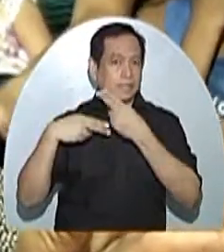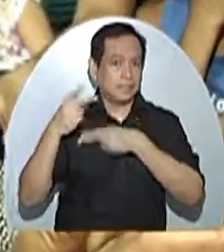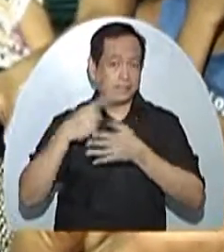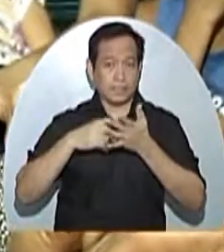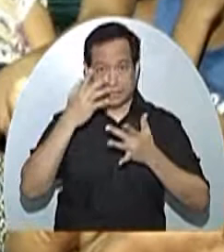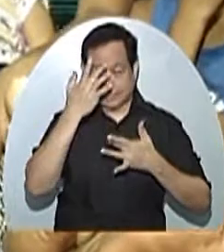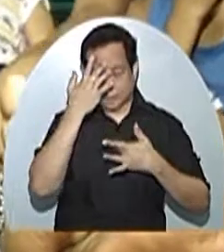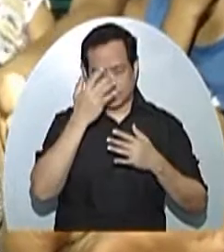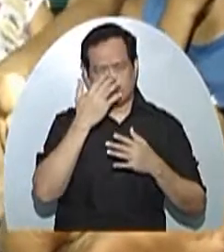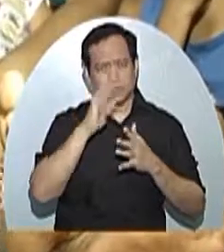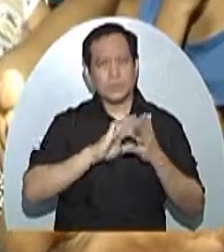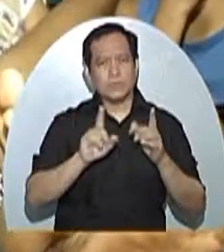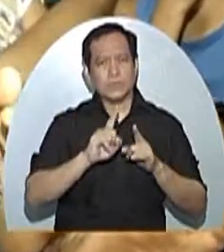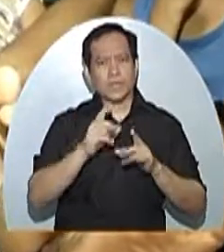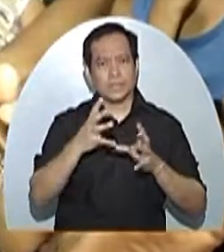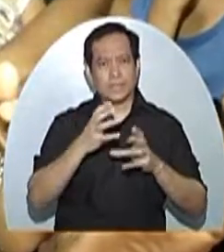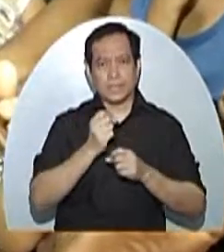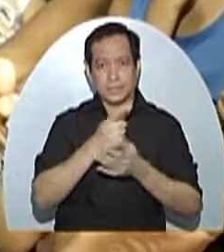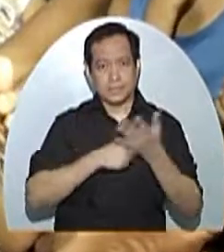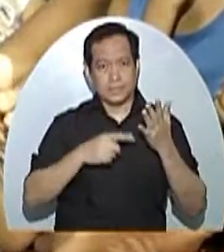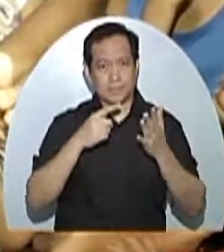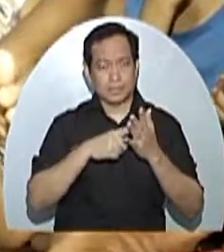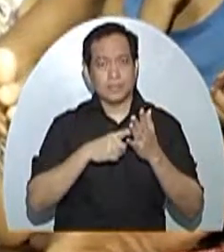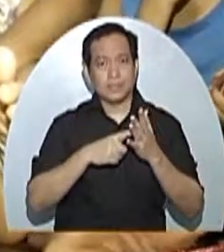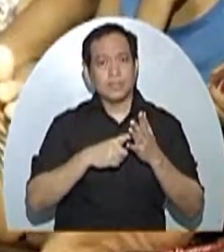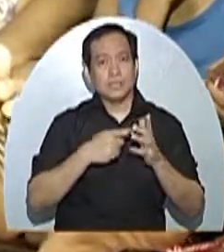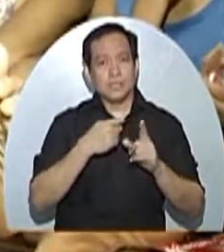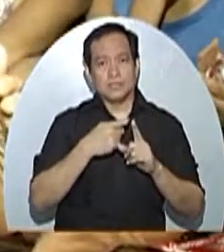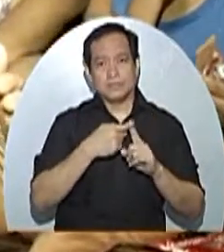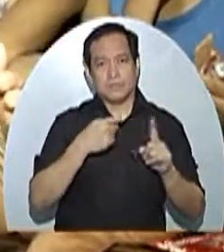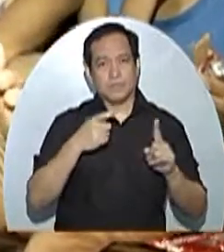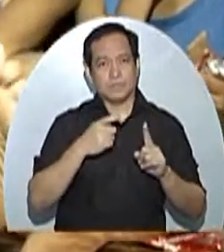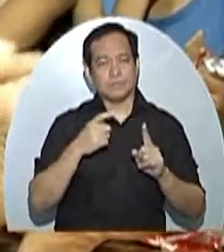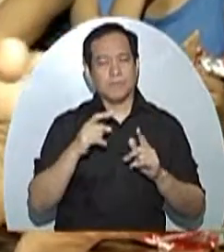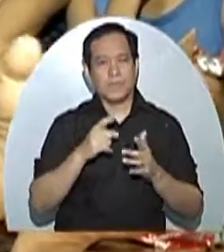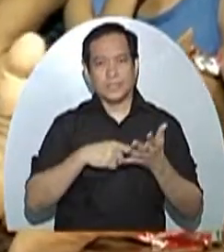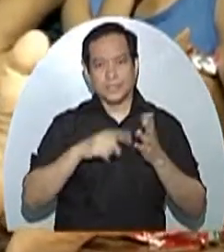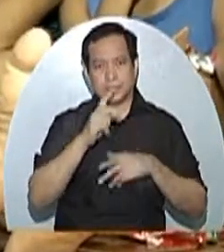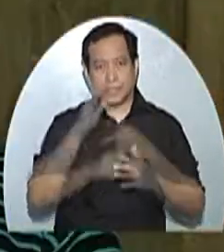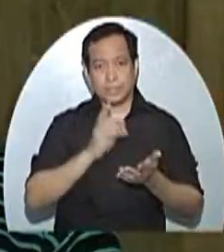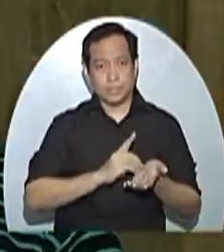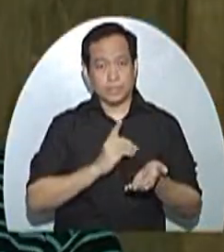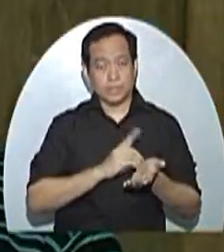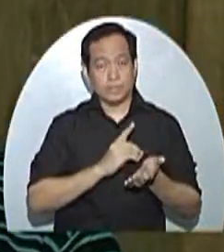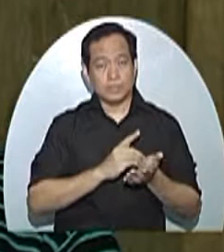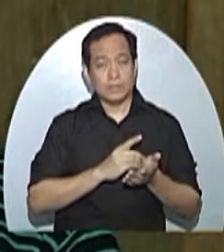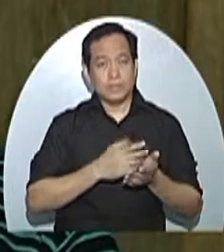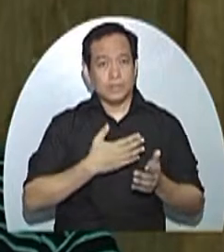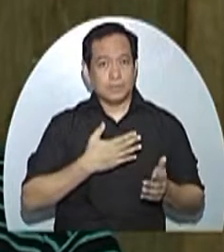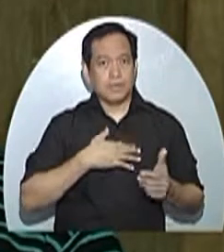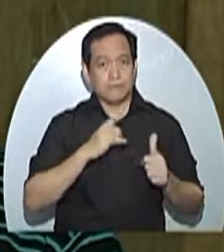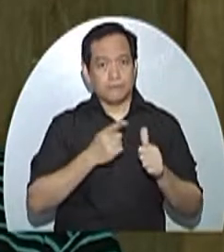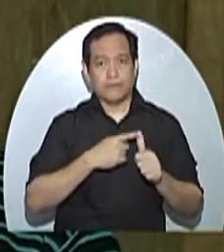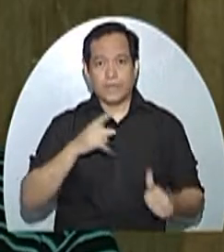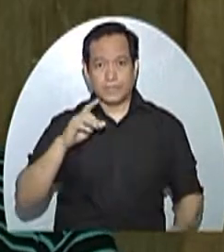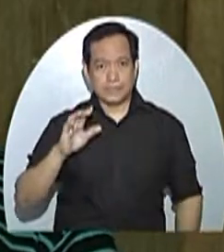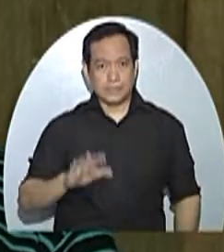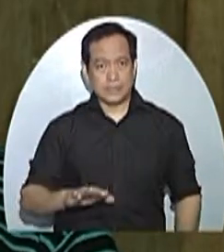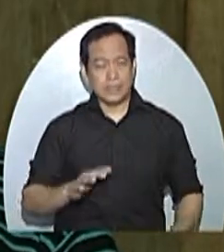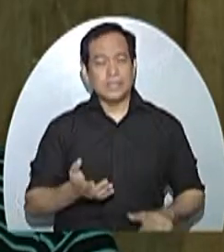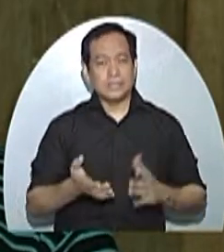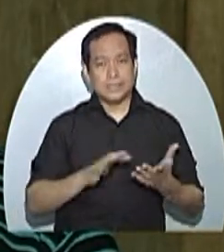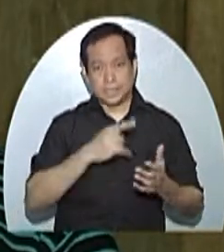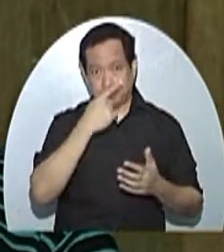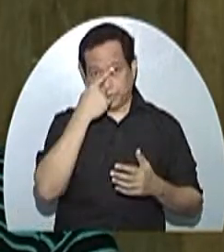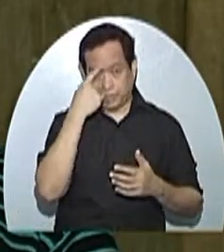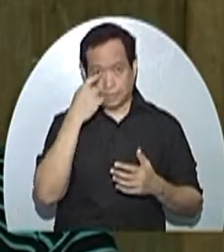ni Karen kung saan at kanino namana ng kanilang anak ang sakit na ito. Ang kinamatay ng anak kong panganay ay katulad